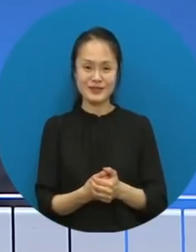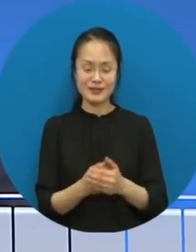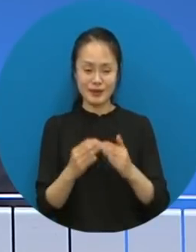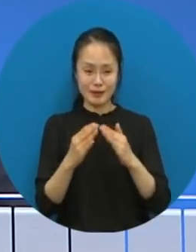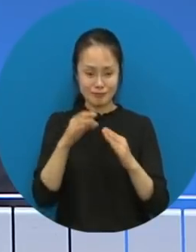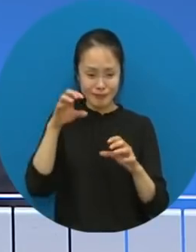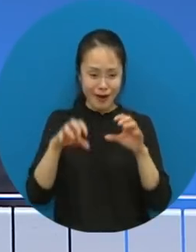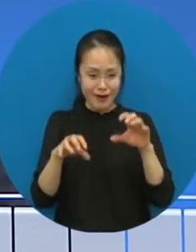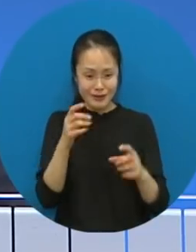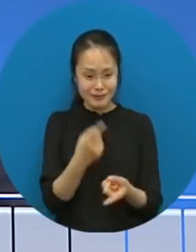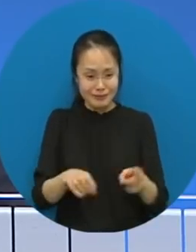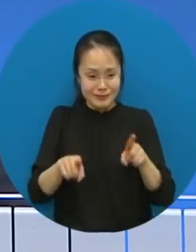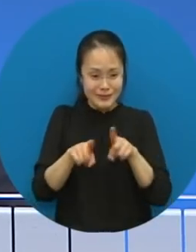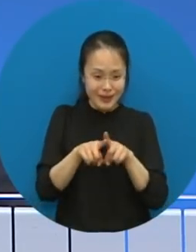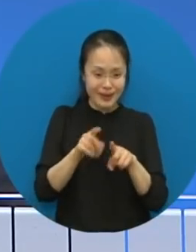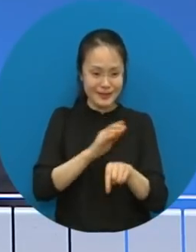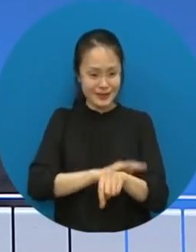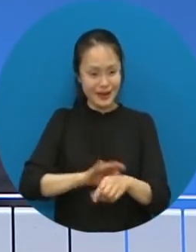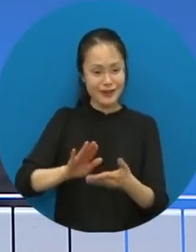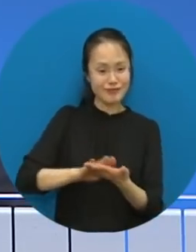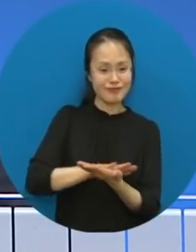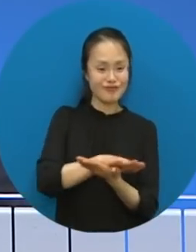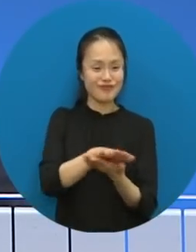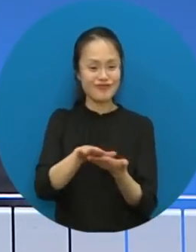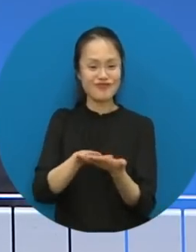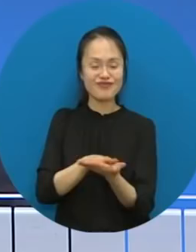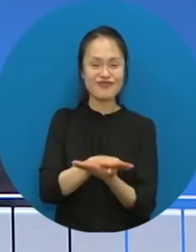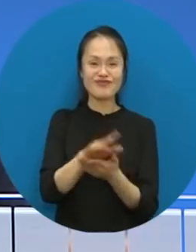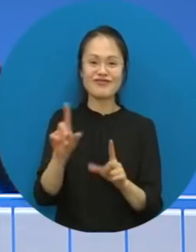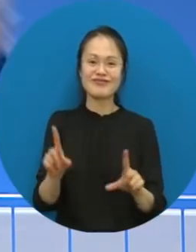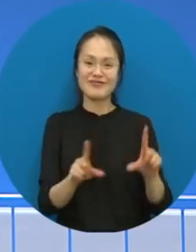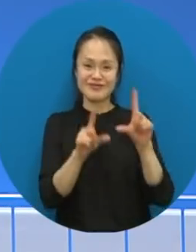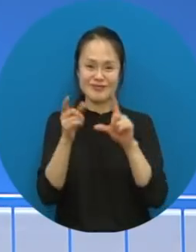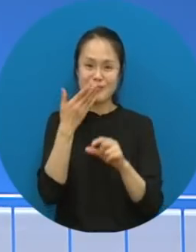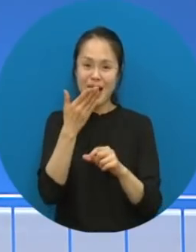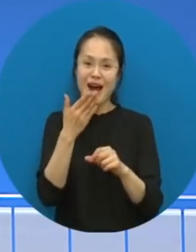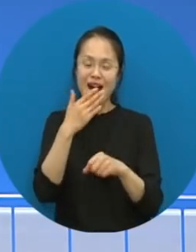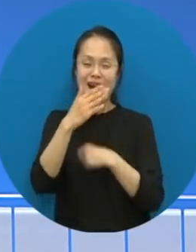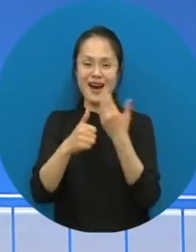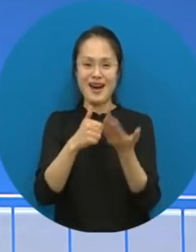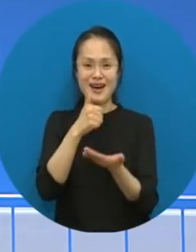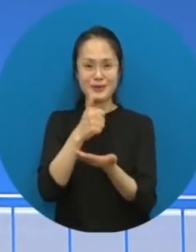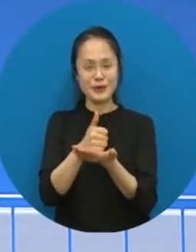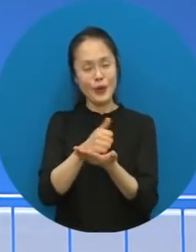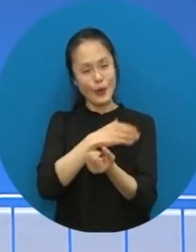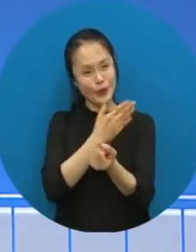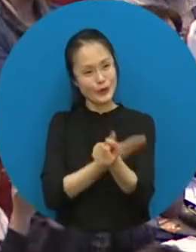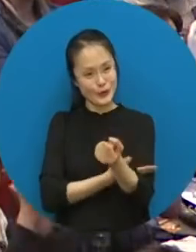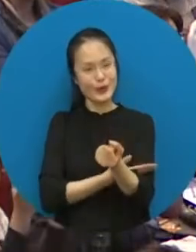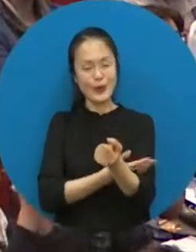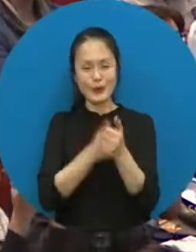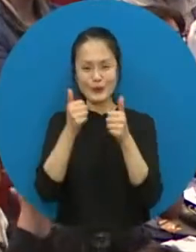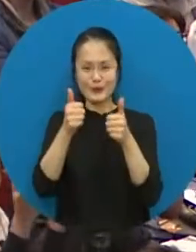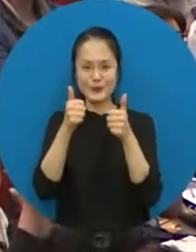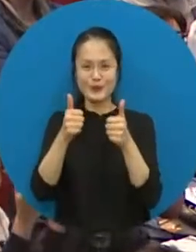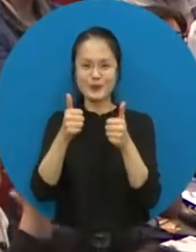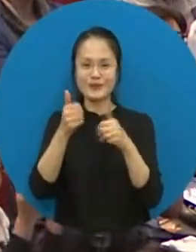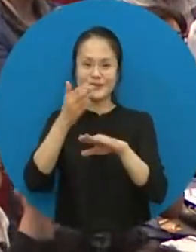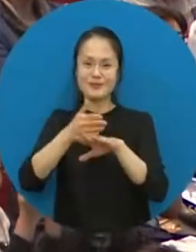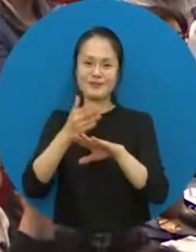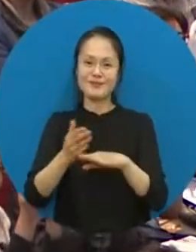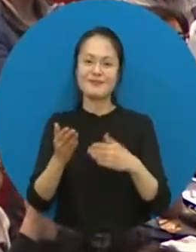할렐루야 하나님을 찬양합니다 우리 하나님께 감사하셨습니다 하나님을 감사드립니다